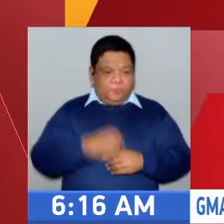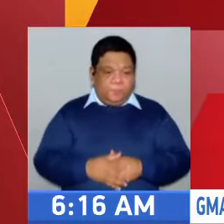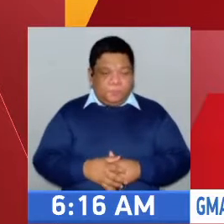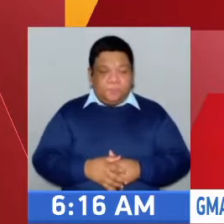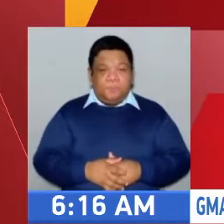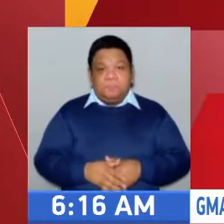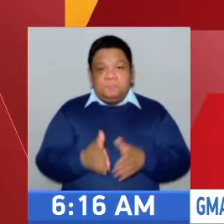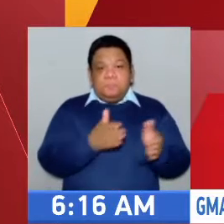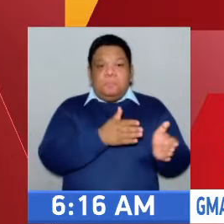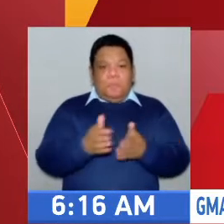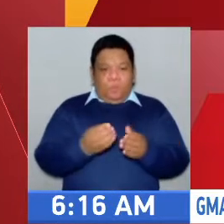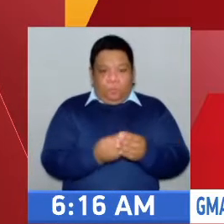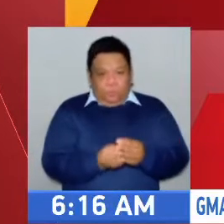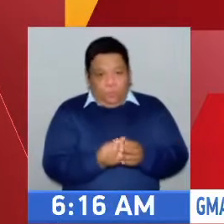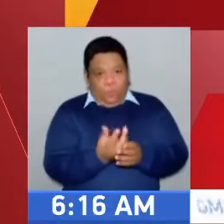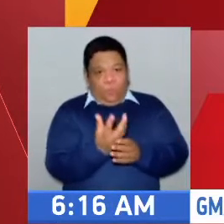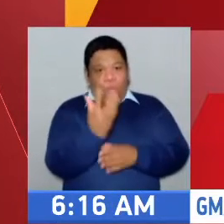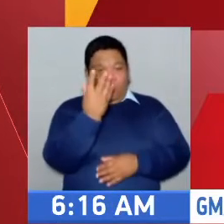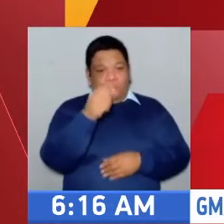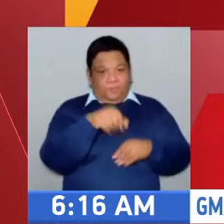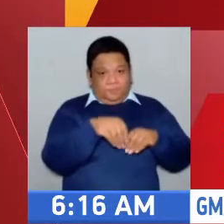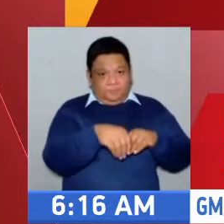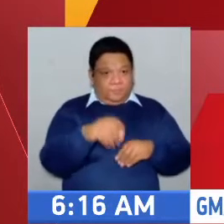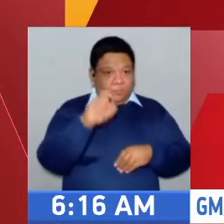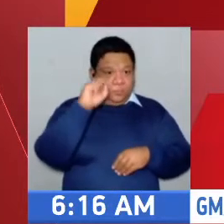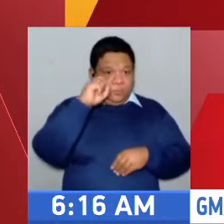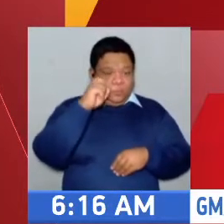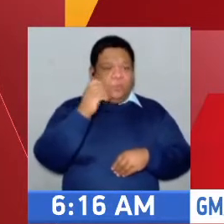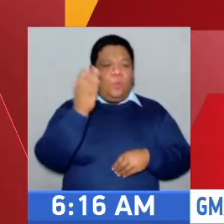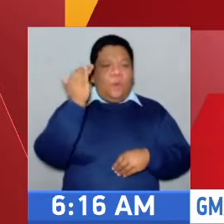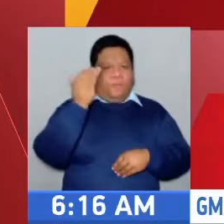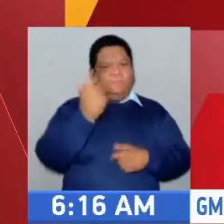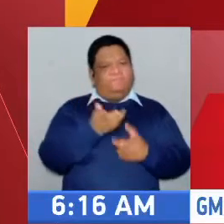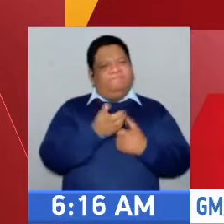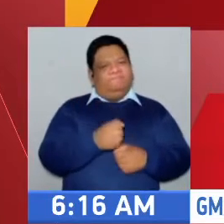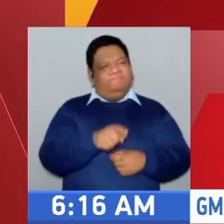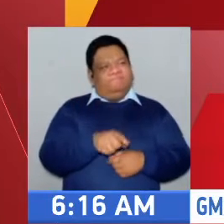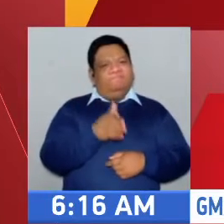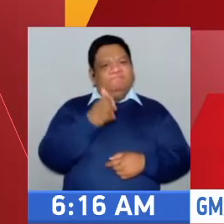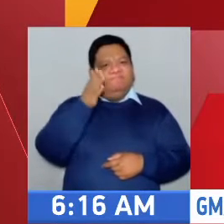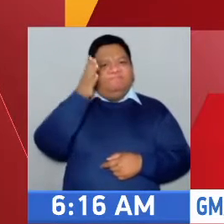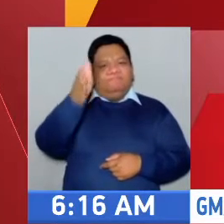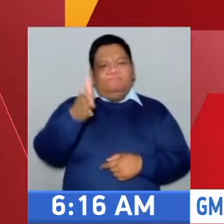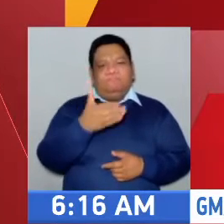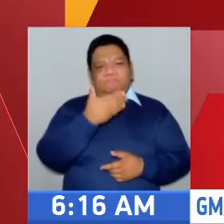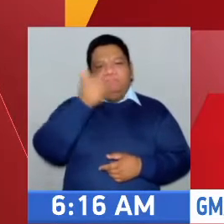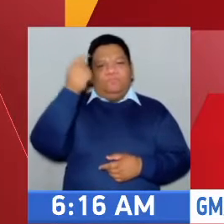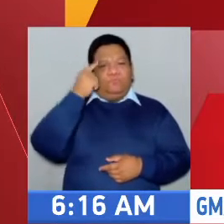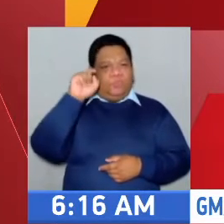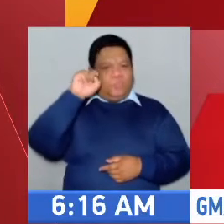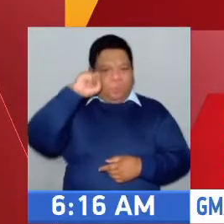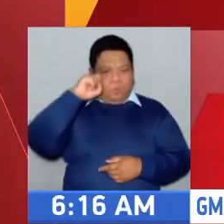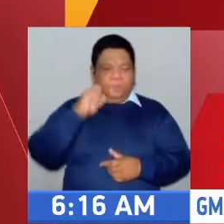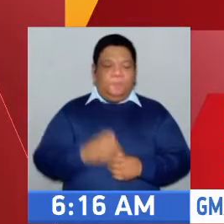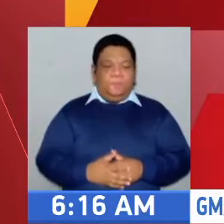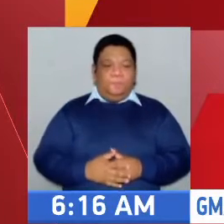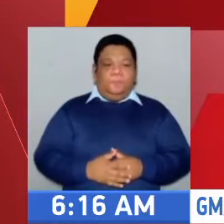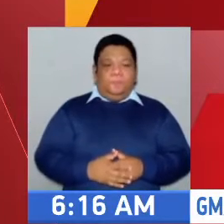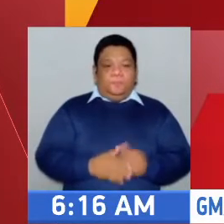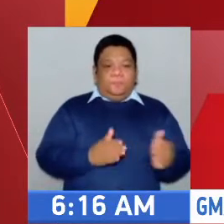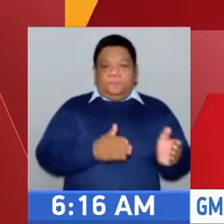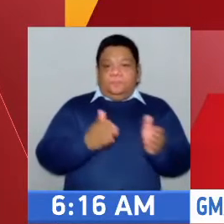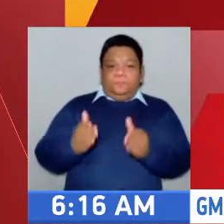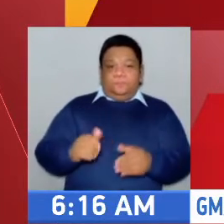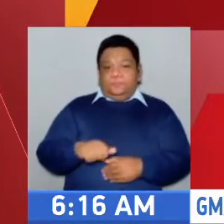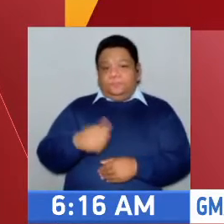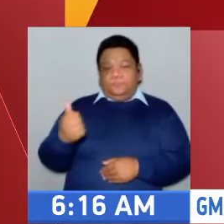ang kanyang mga pananim dahil tiwala siyang may magandang kinabukasan sa produksyon ng sibuyas. Iba naman ang diskarte ni Aling Rosana.